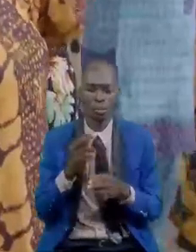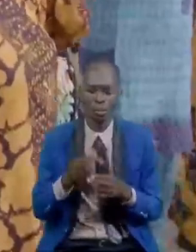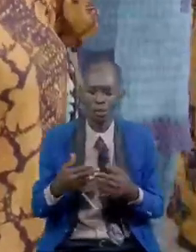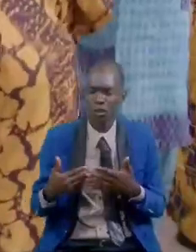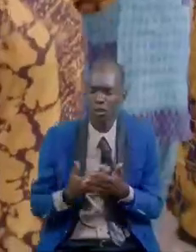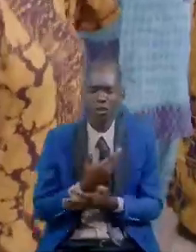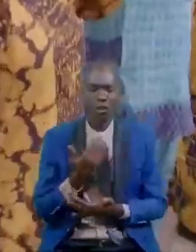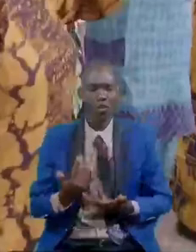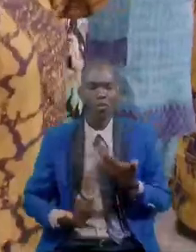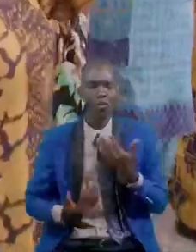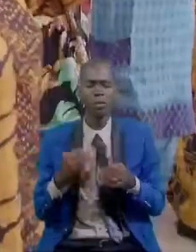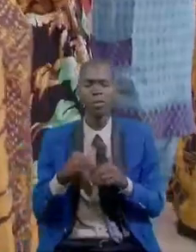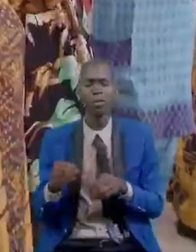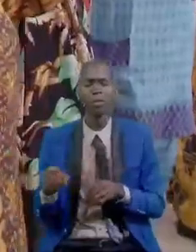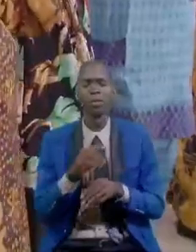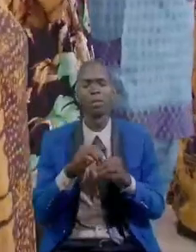un nouveau feu,